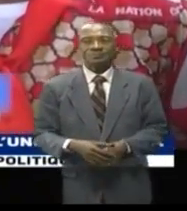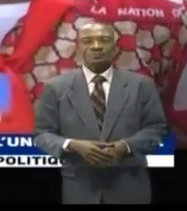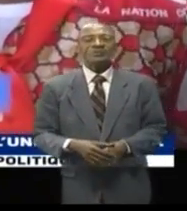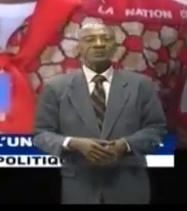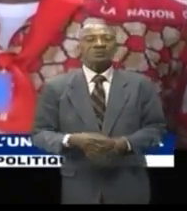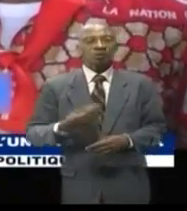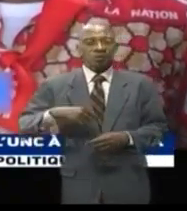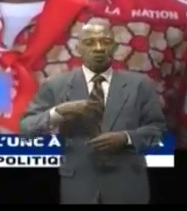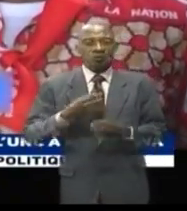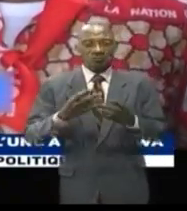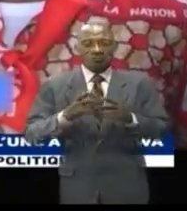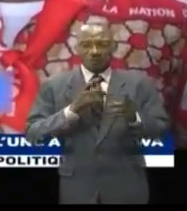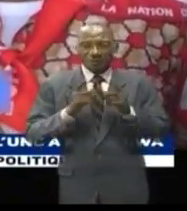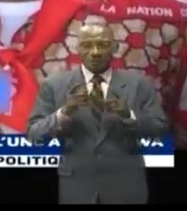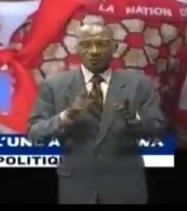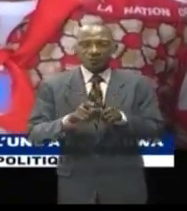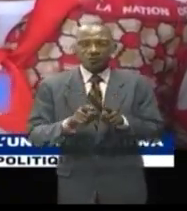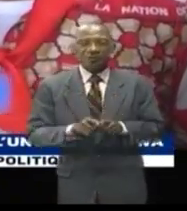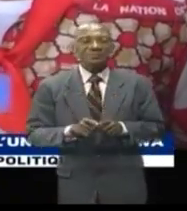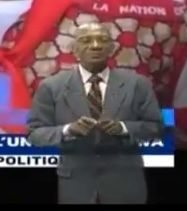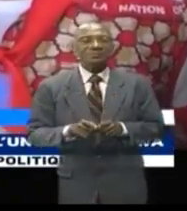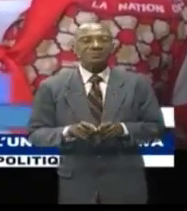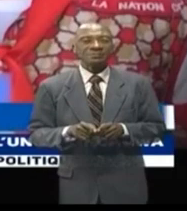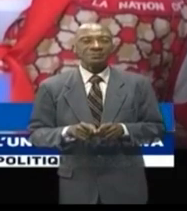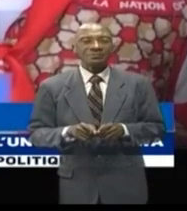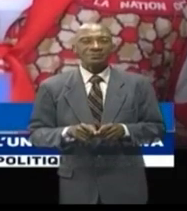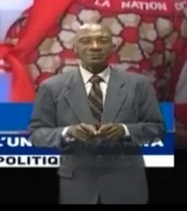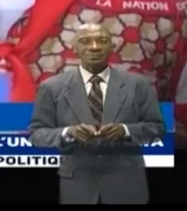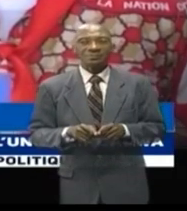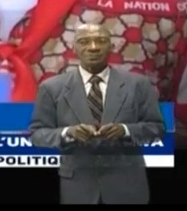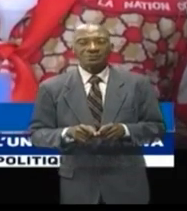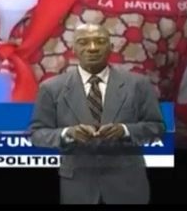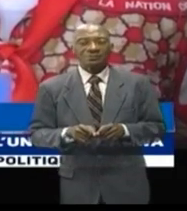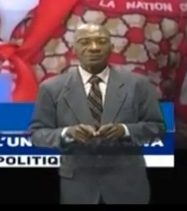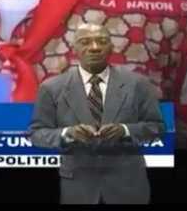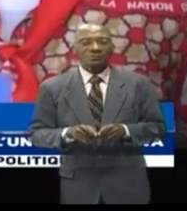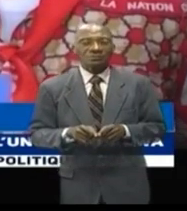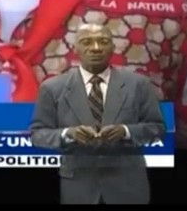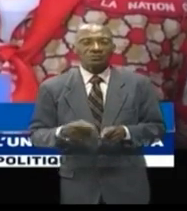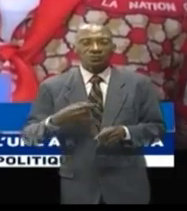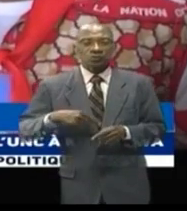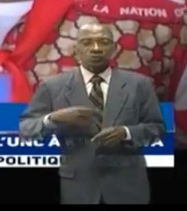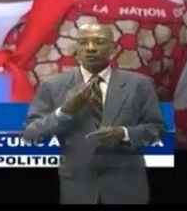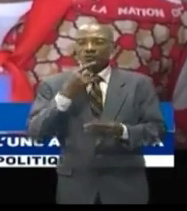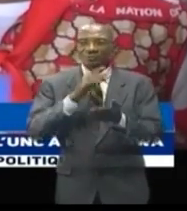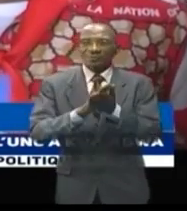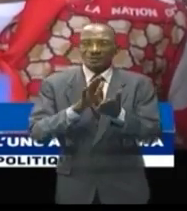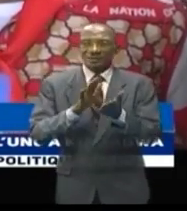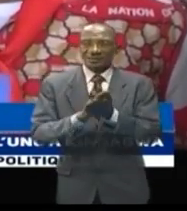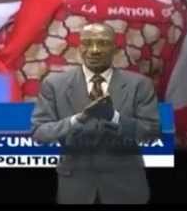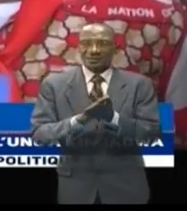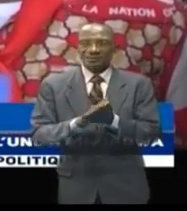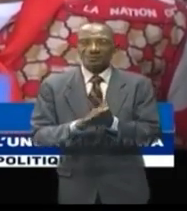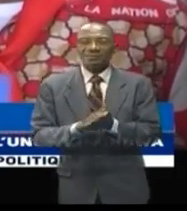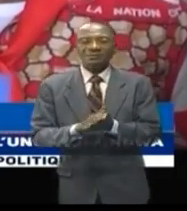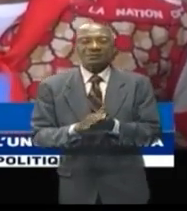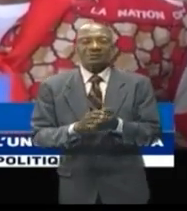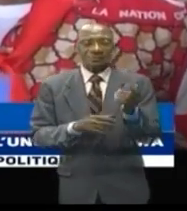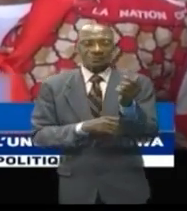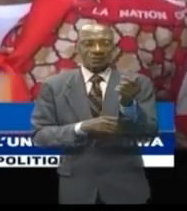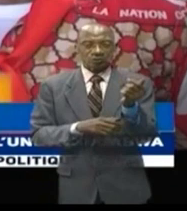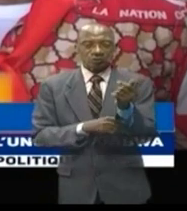cette occasion pour féliciter les donateur de cette fédération